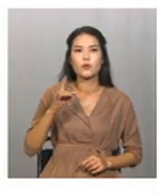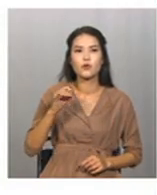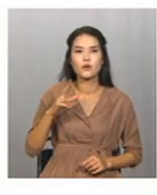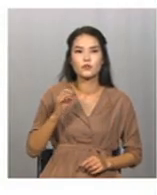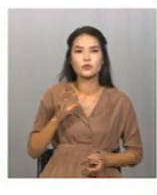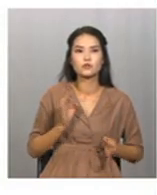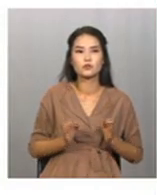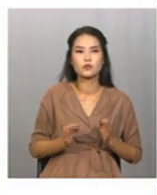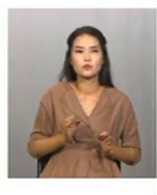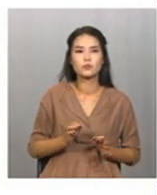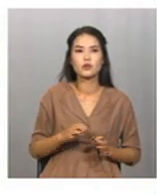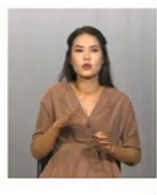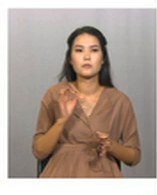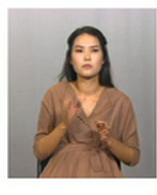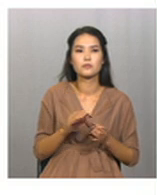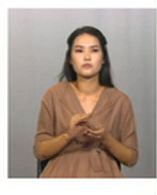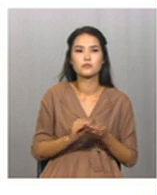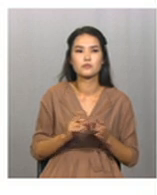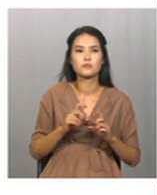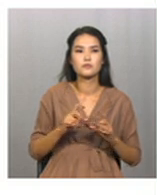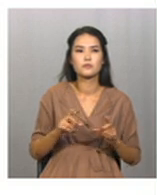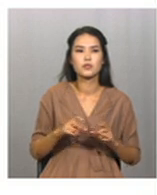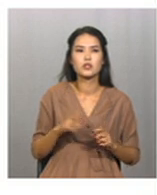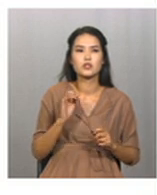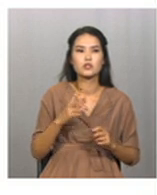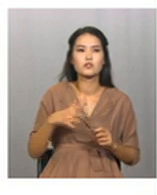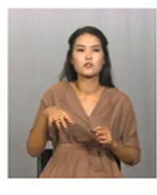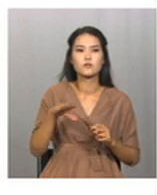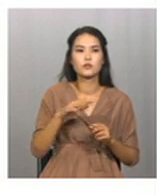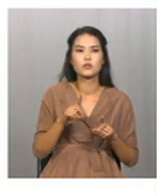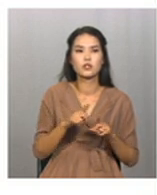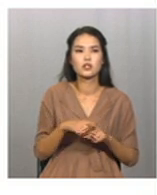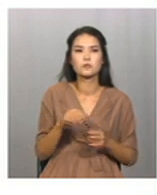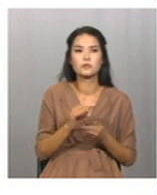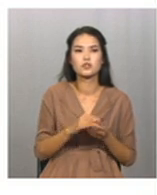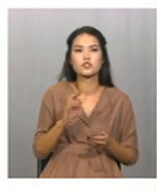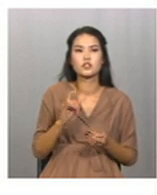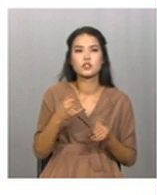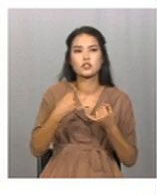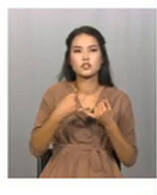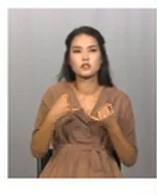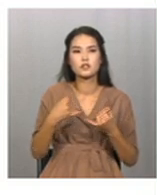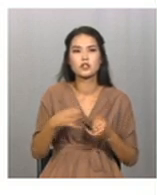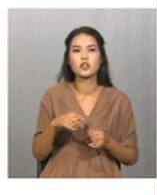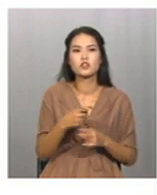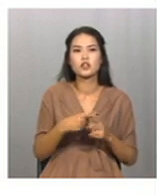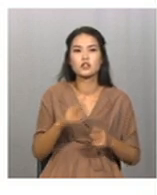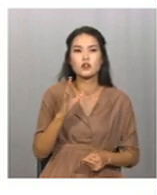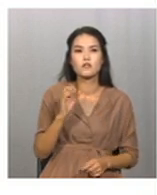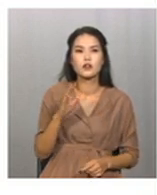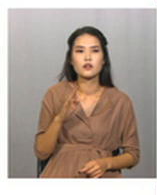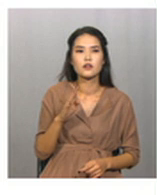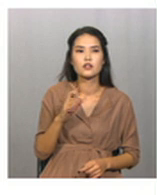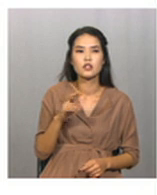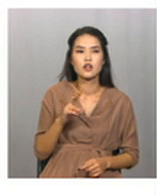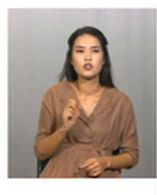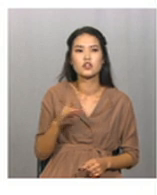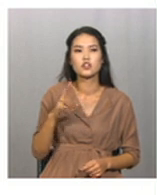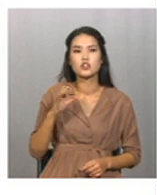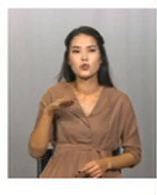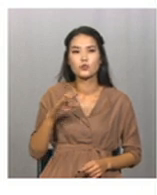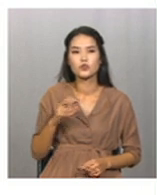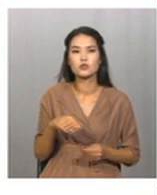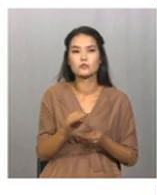нормы правописания частиц. Частица все-таки пишется через дефис. Частицы даже, неужели,